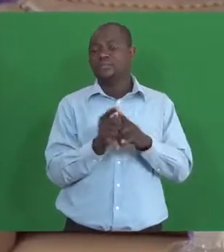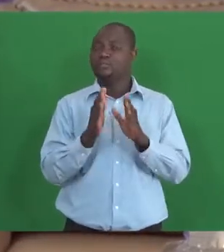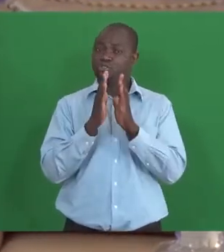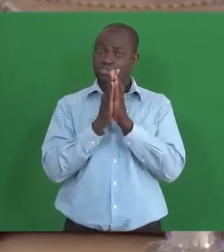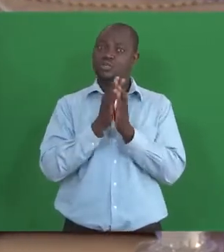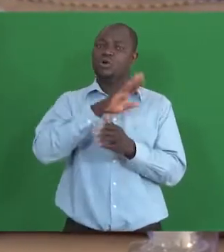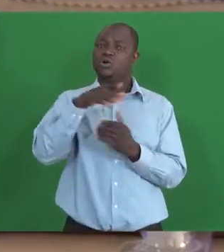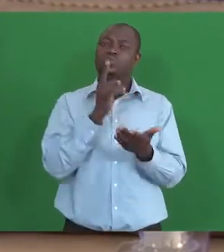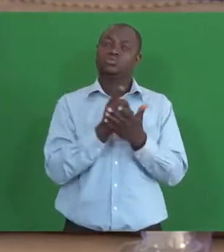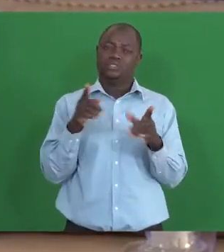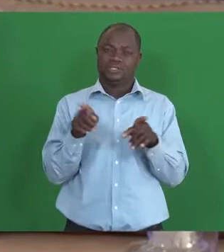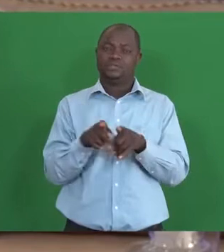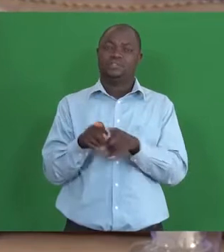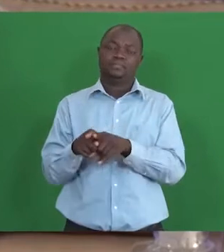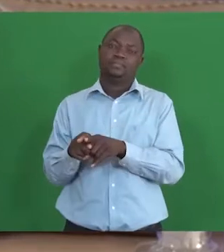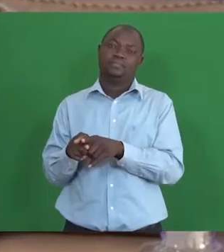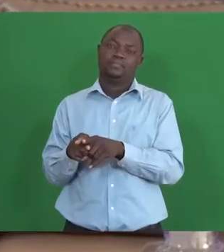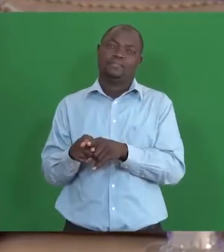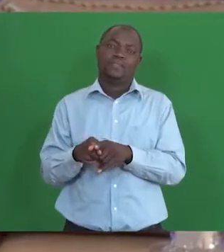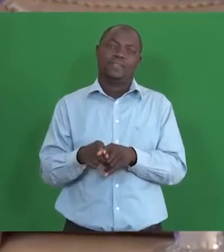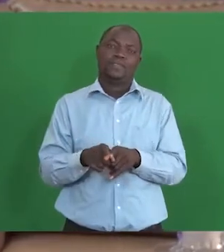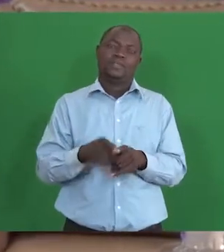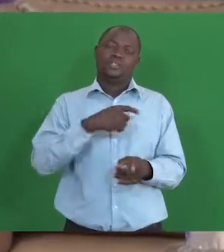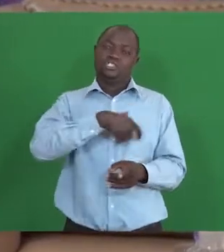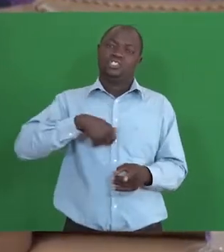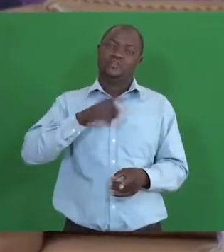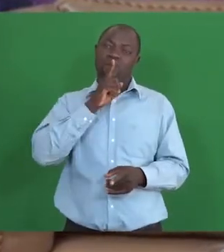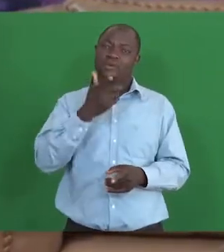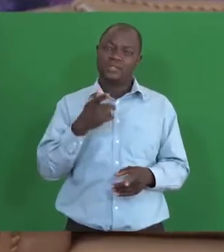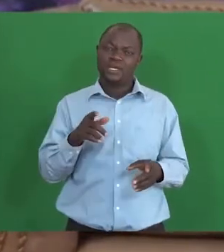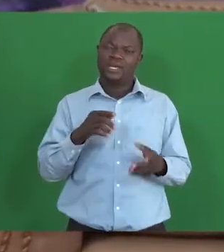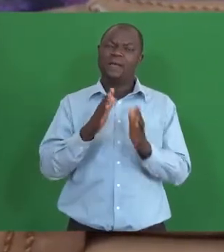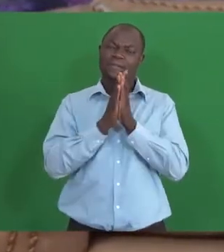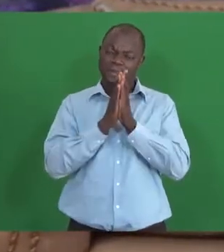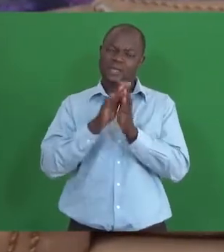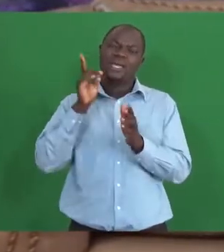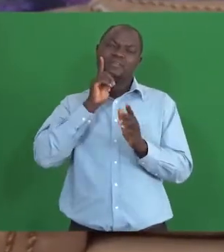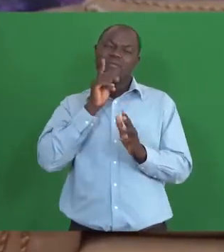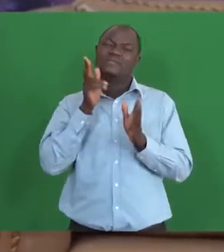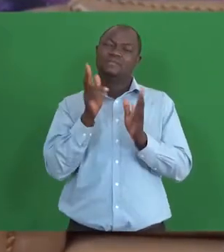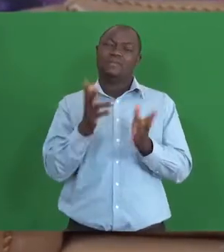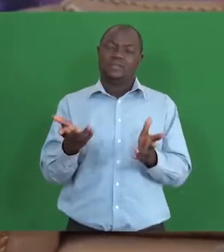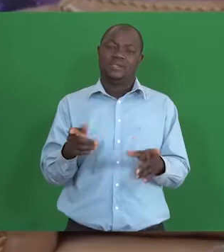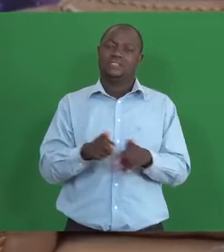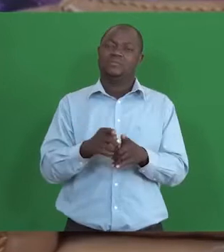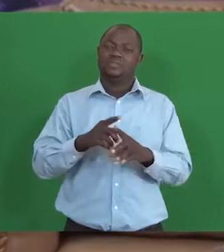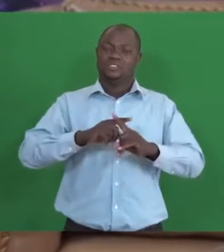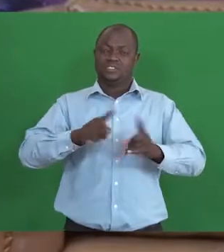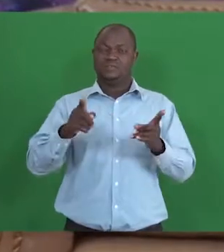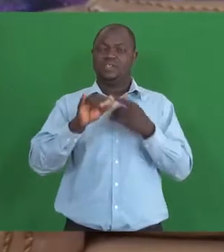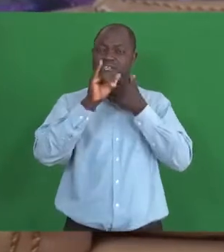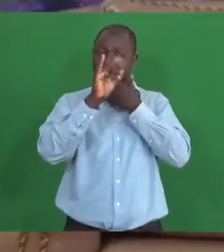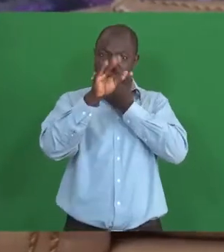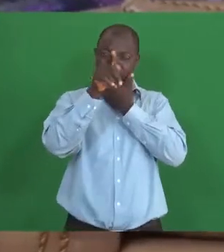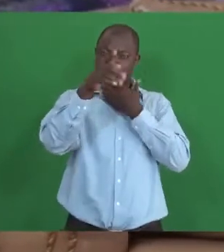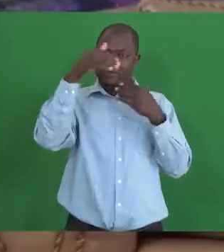Vechikristuwo ndozvavanoita izvozvo. Saka mambo vari kuti kunamata kwakagara kuriko. Kunongozosiyana chete kuti kana muri